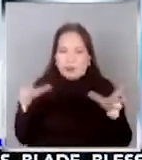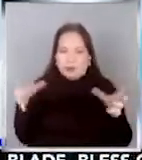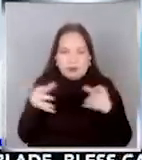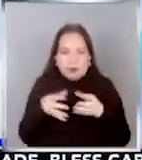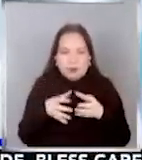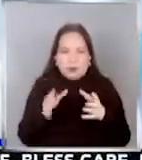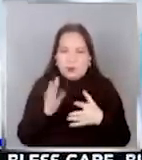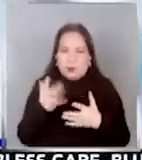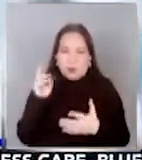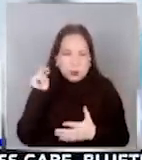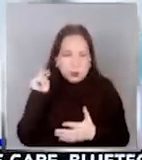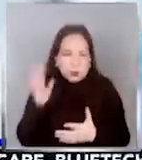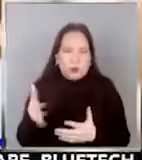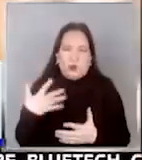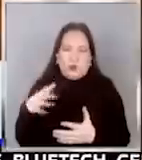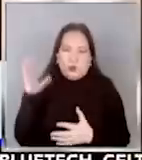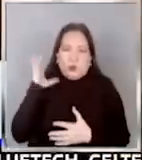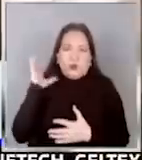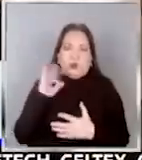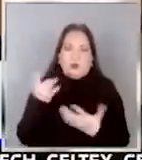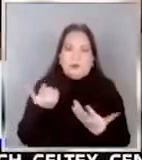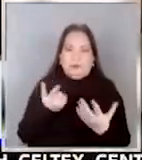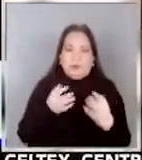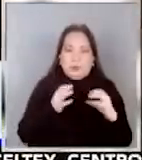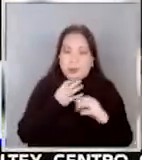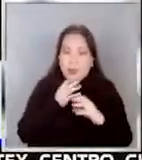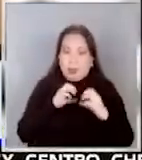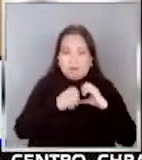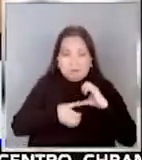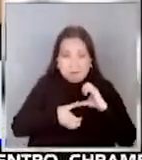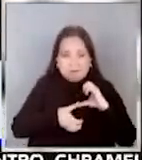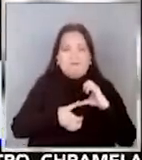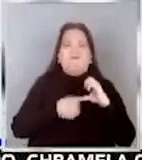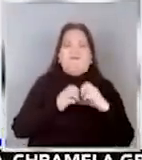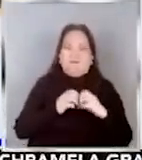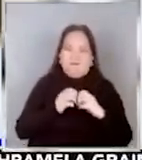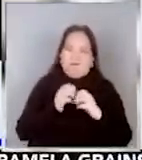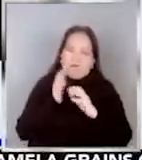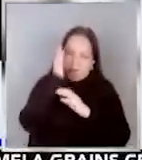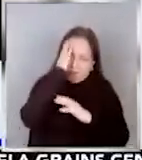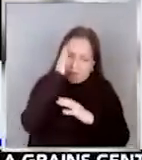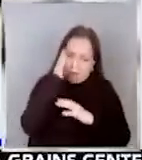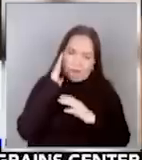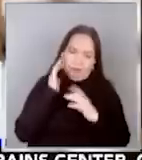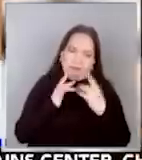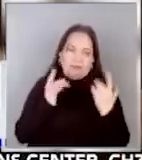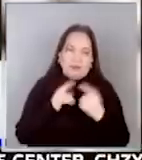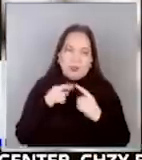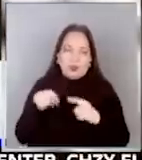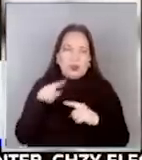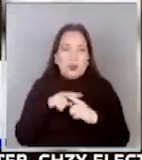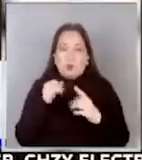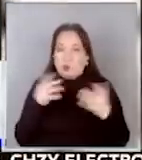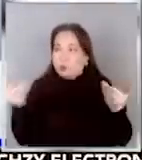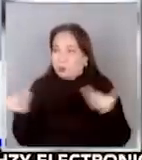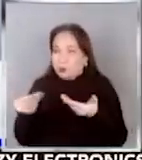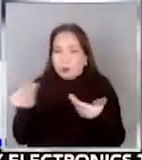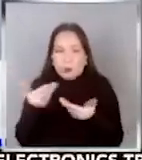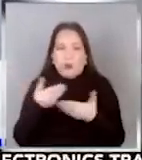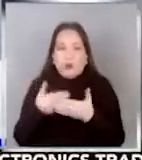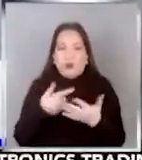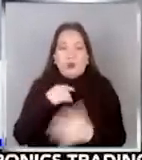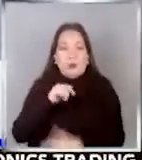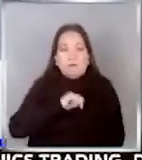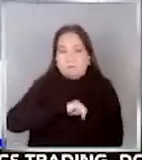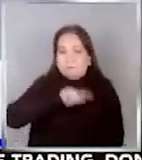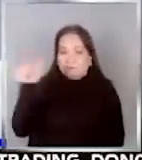series na Unbreak My Heart. Malaking tulong daw ito para magkakilala ang buong production team bago ang biyahe nila papuntang